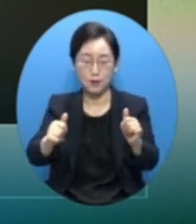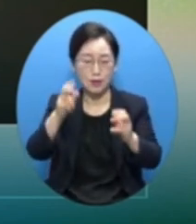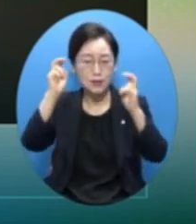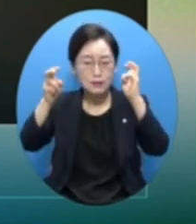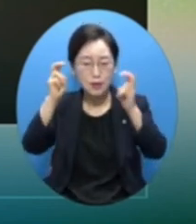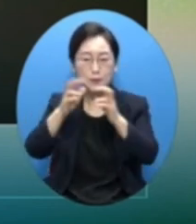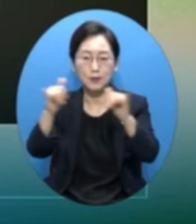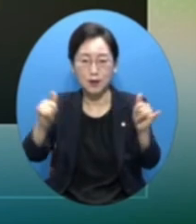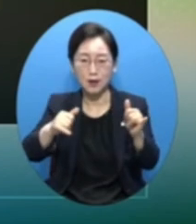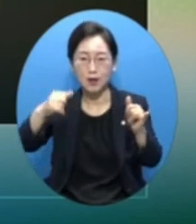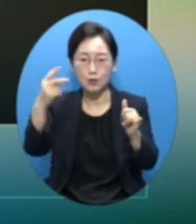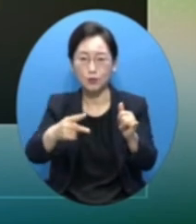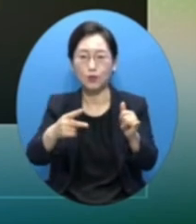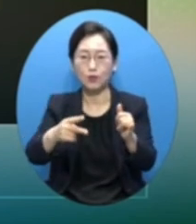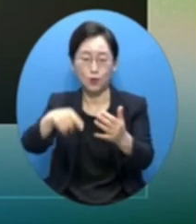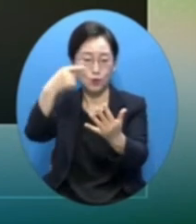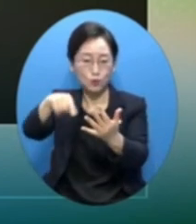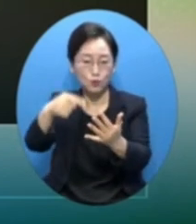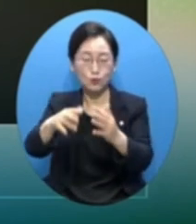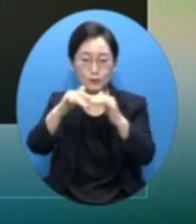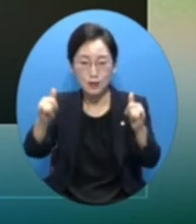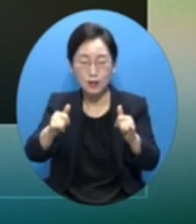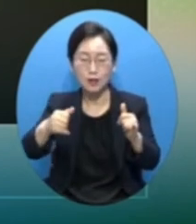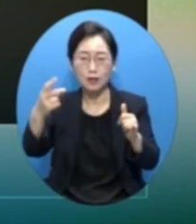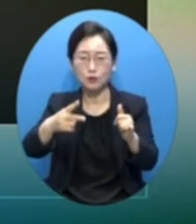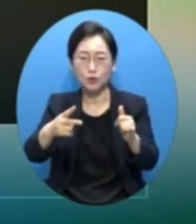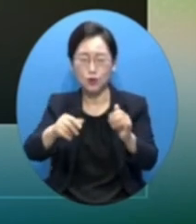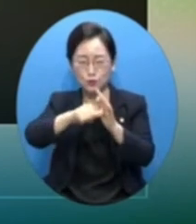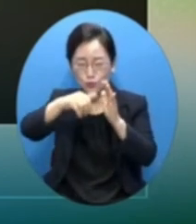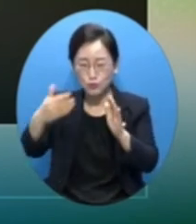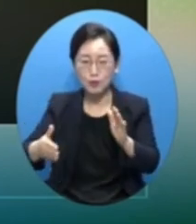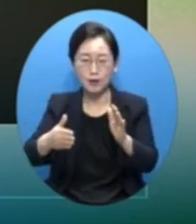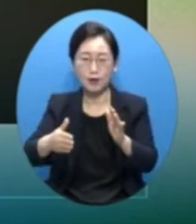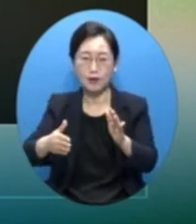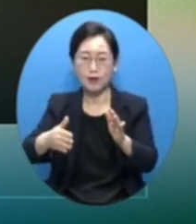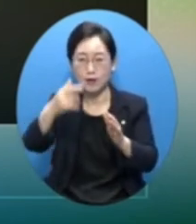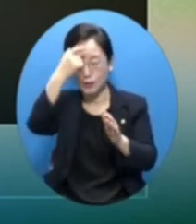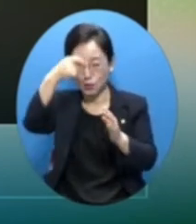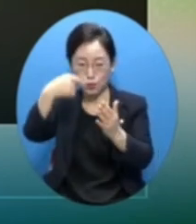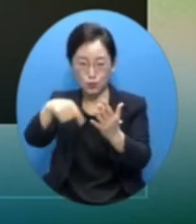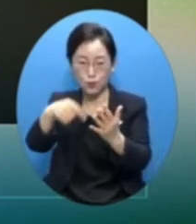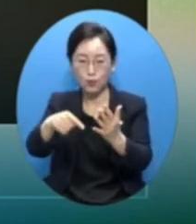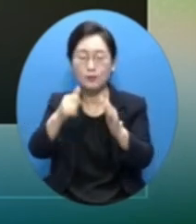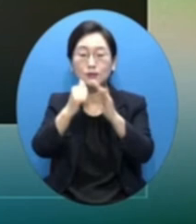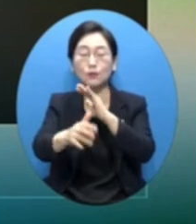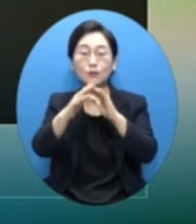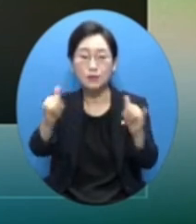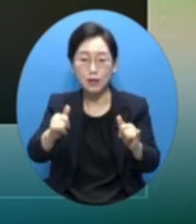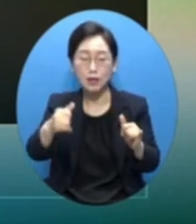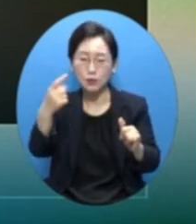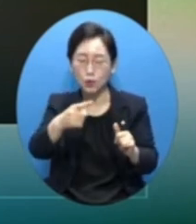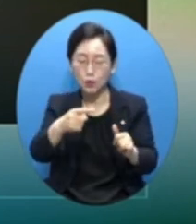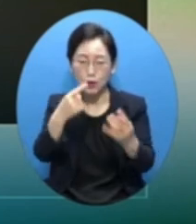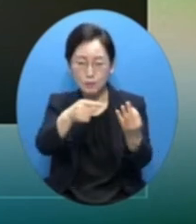사업가, 오츠 와타리 교육자, 그 유명한 우찌무라 간조 기독교 지도자, 미우라 아야코